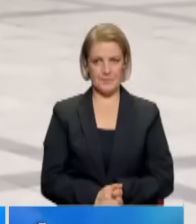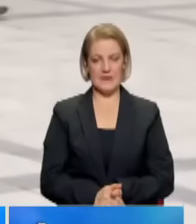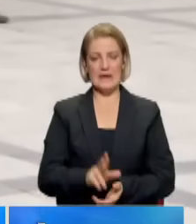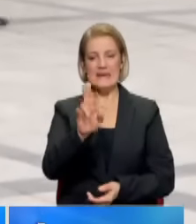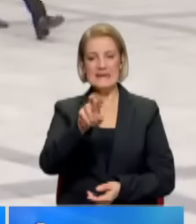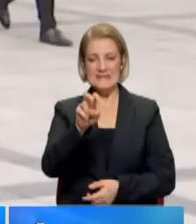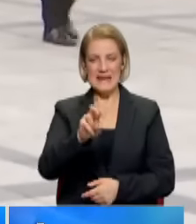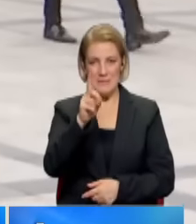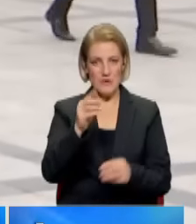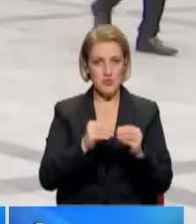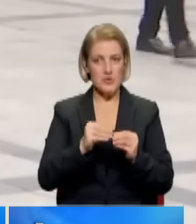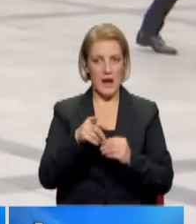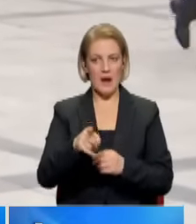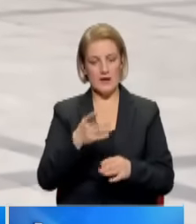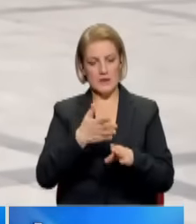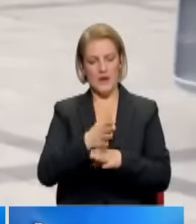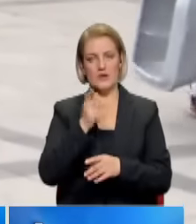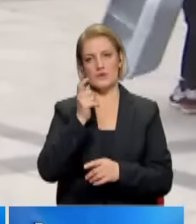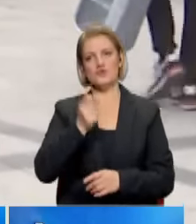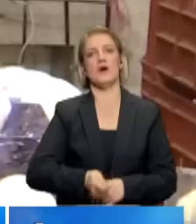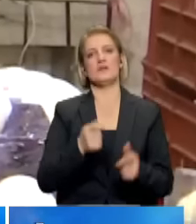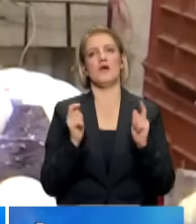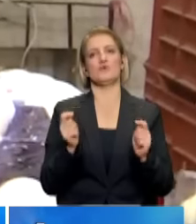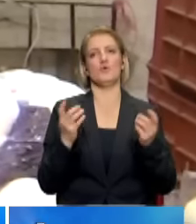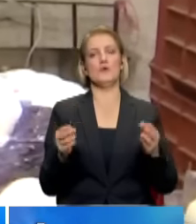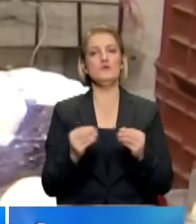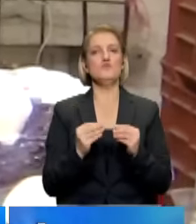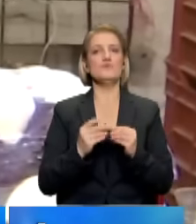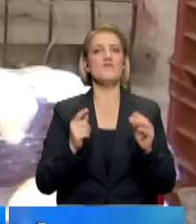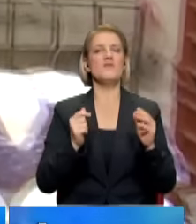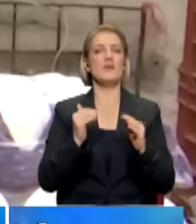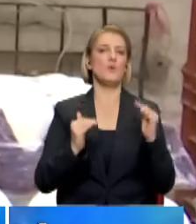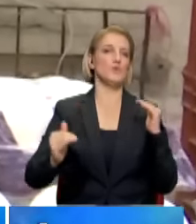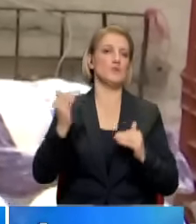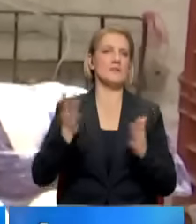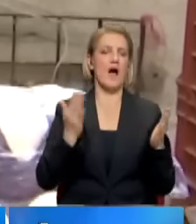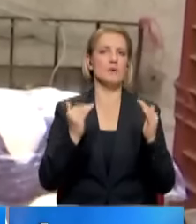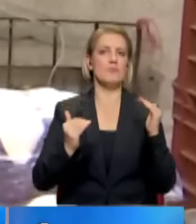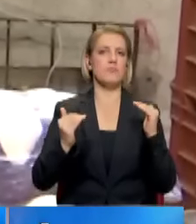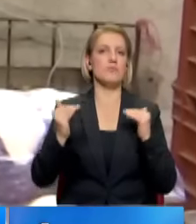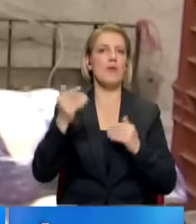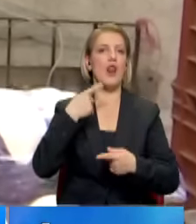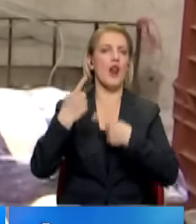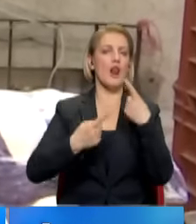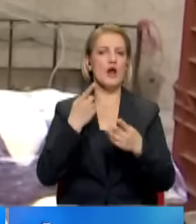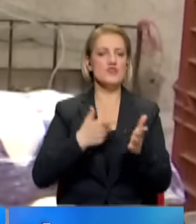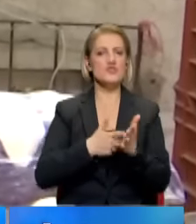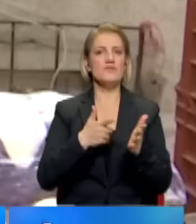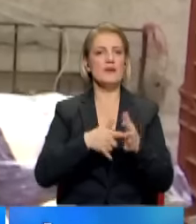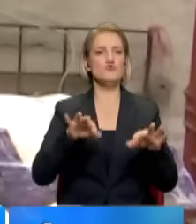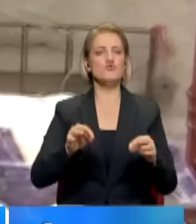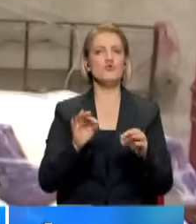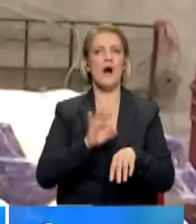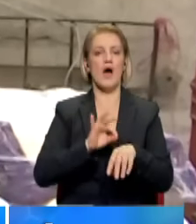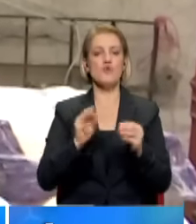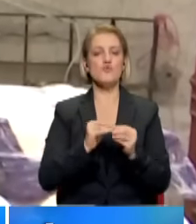7-8 liraya gelmişse bir yumurta, gerçekten şartlar zor. Yumurta fiyatları yüksek. Daha da yükseleceğini söylüyorlar. Çiftliklerimizde şu an